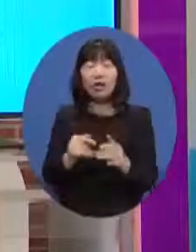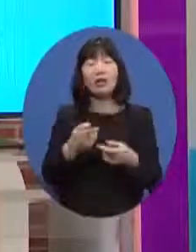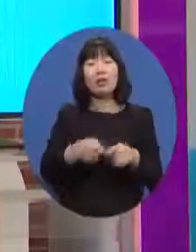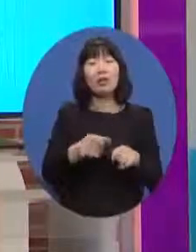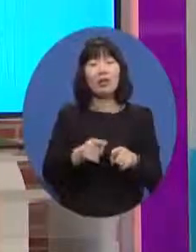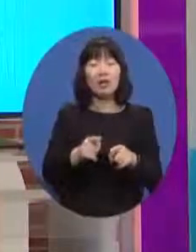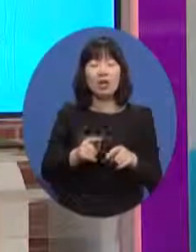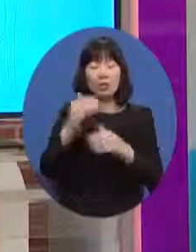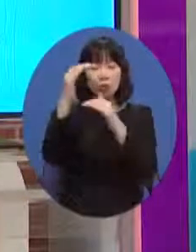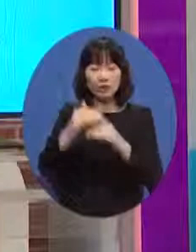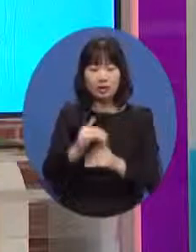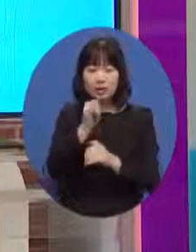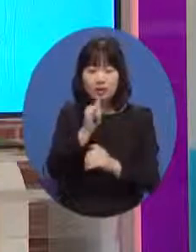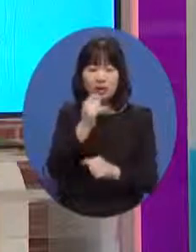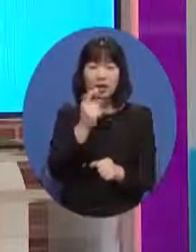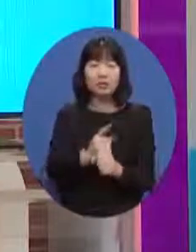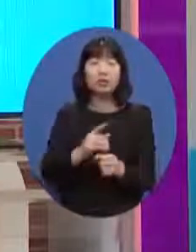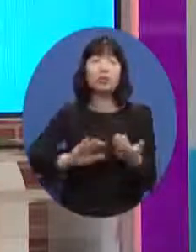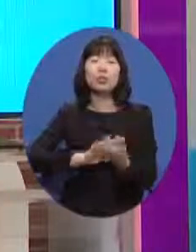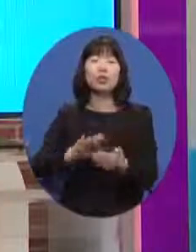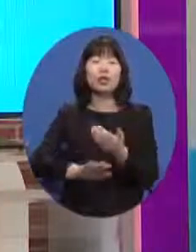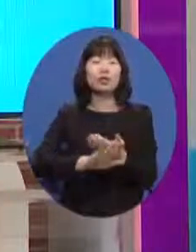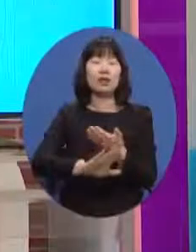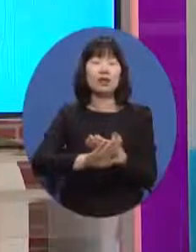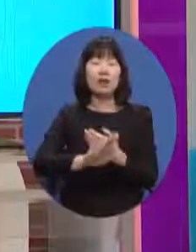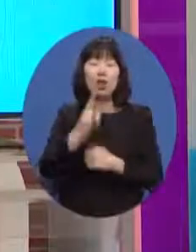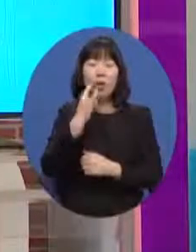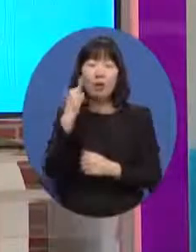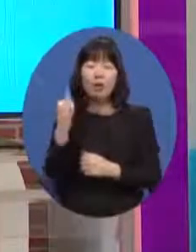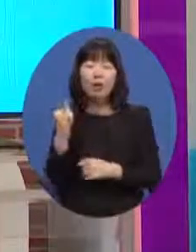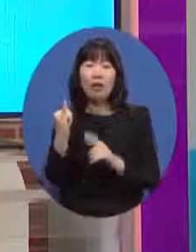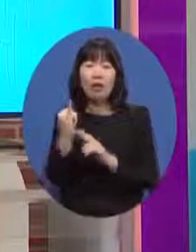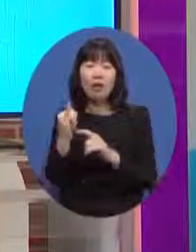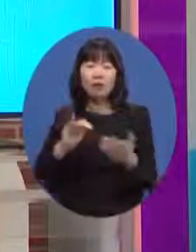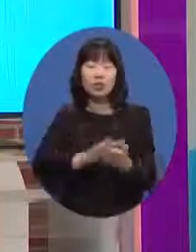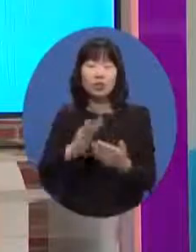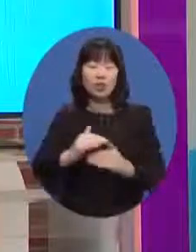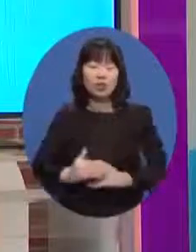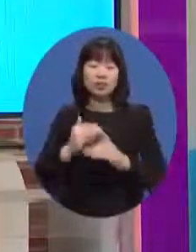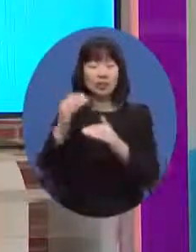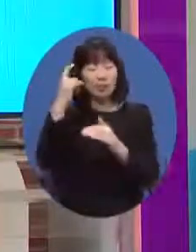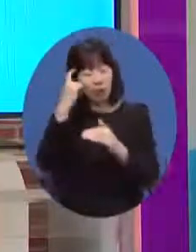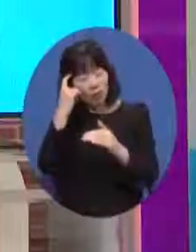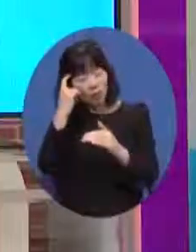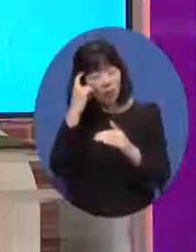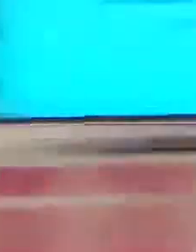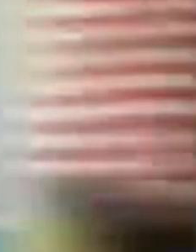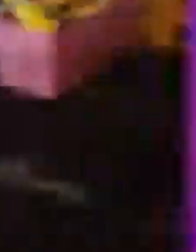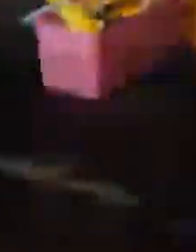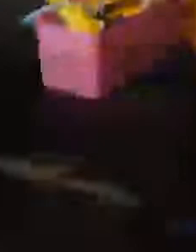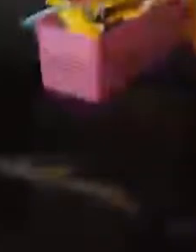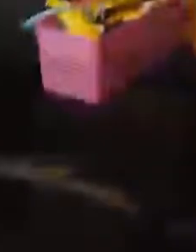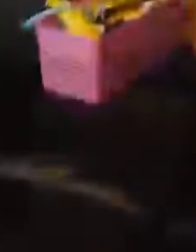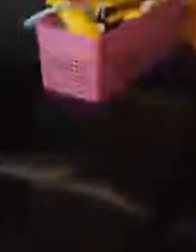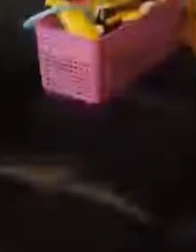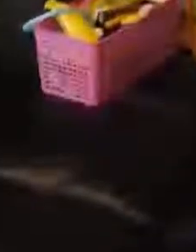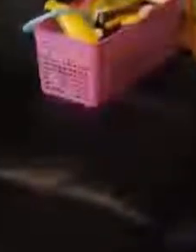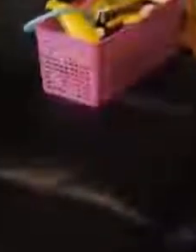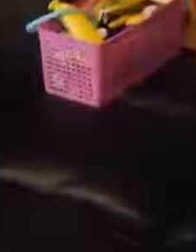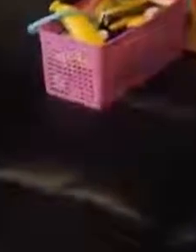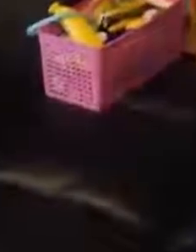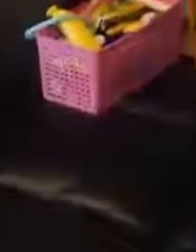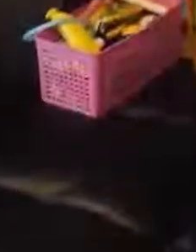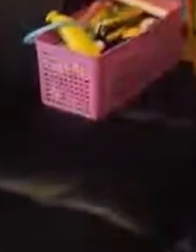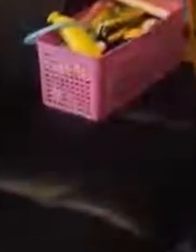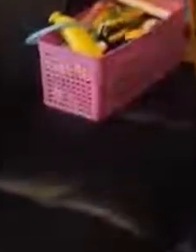평가의 과정이 있다면 이거는 이미 놀이가 아닙니다. 엄마들은 놀이의 진도를 머릿속에 생각하고 있어요. 아이와